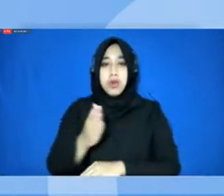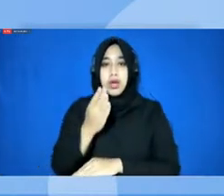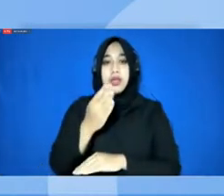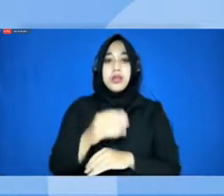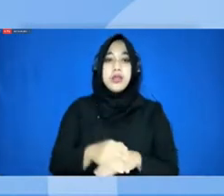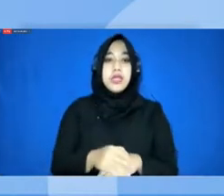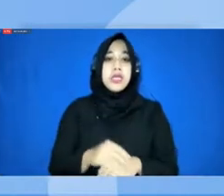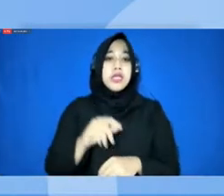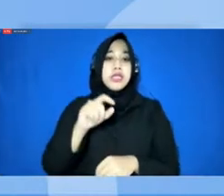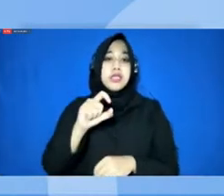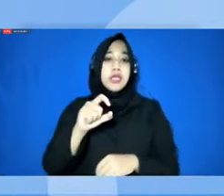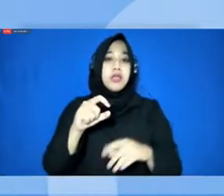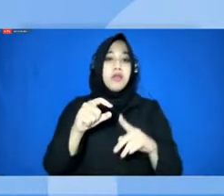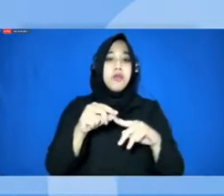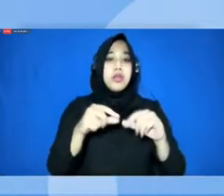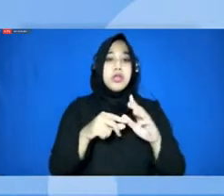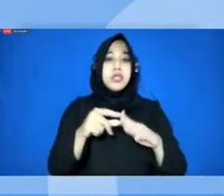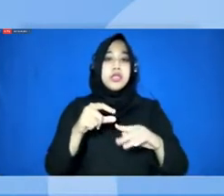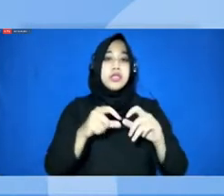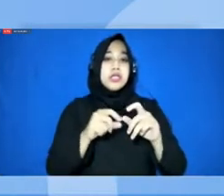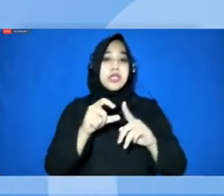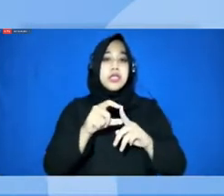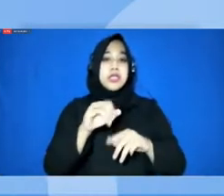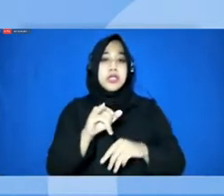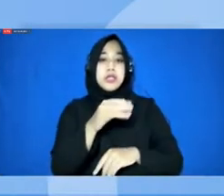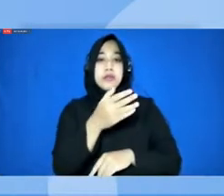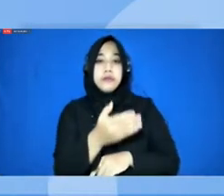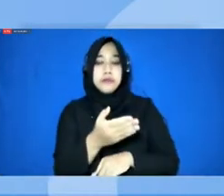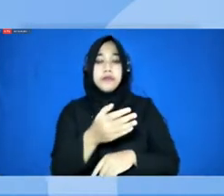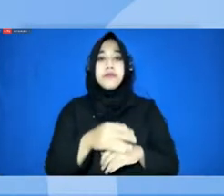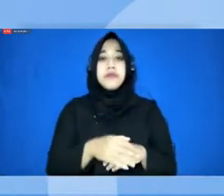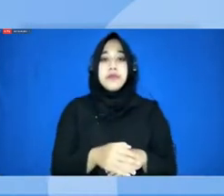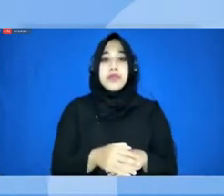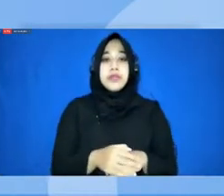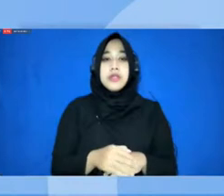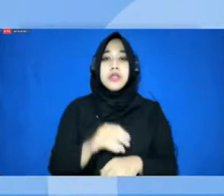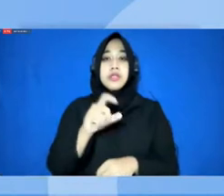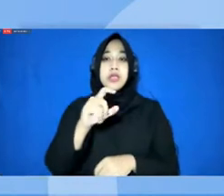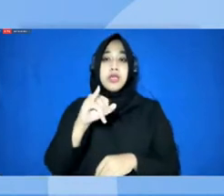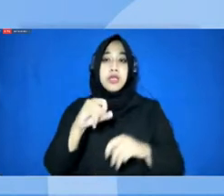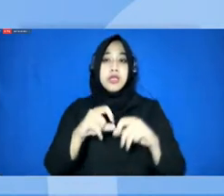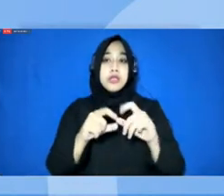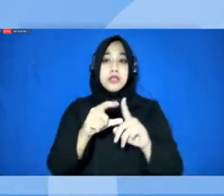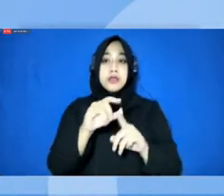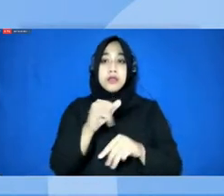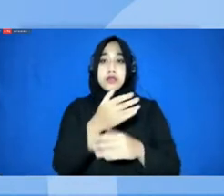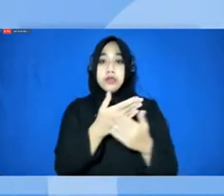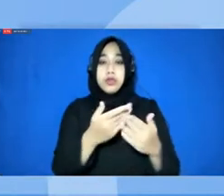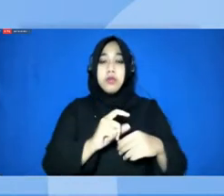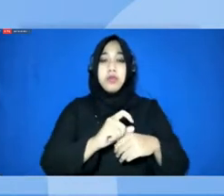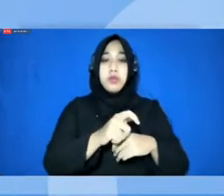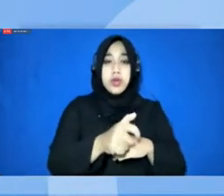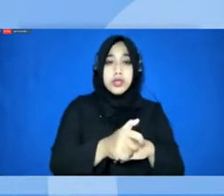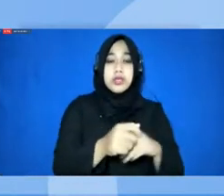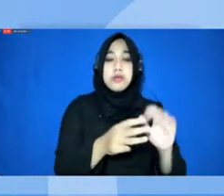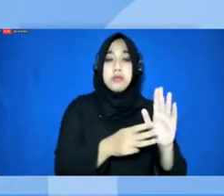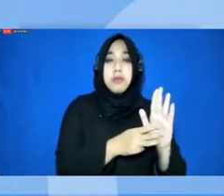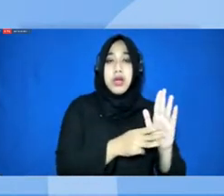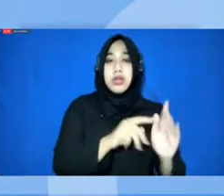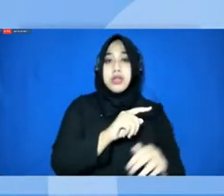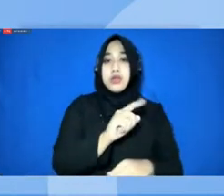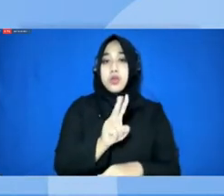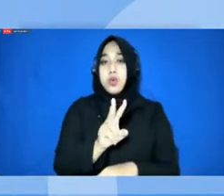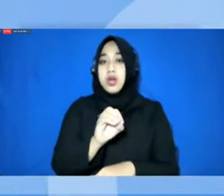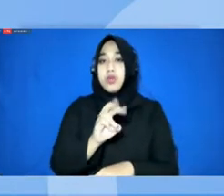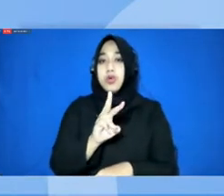for Indonesia Strategic Development Initiative atau CISDI yang sudah berjalan sejak Maret